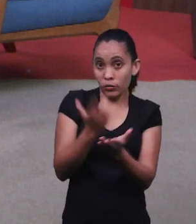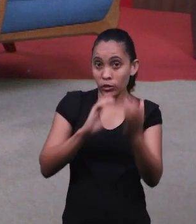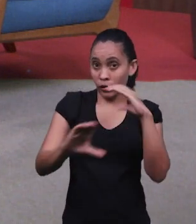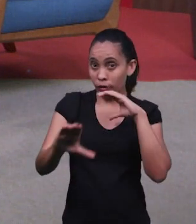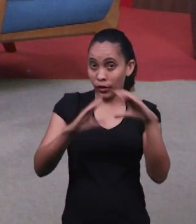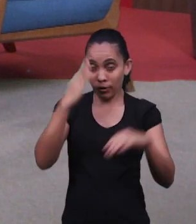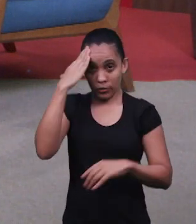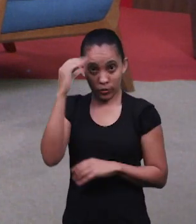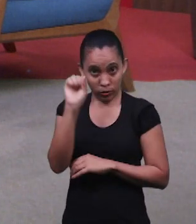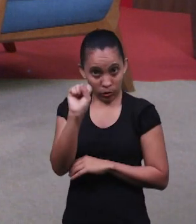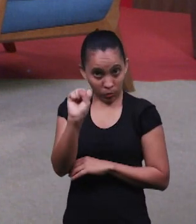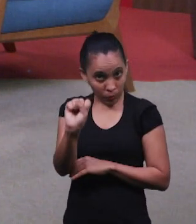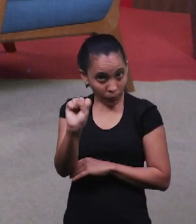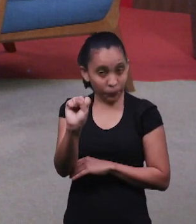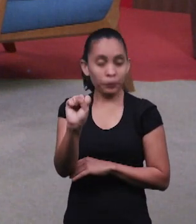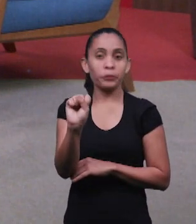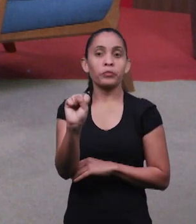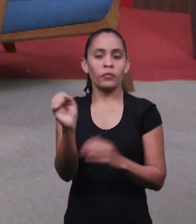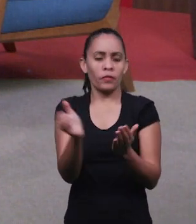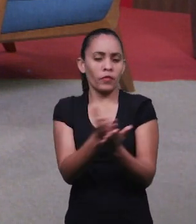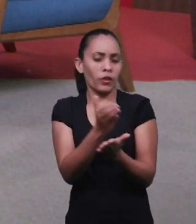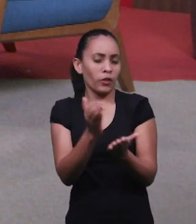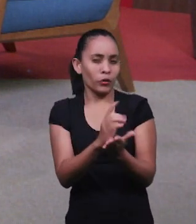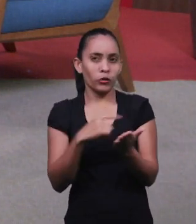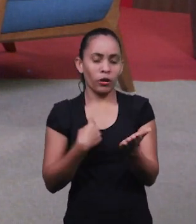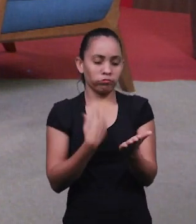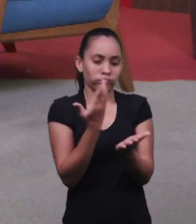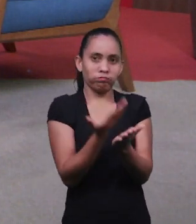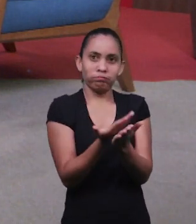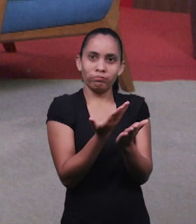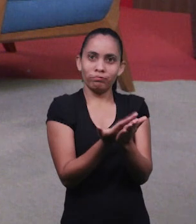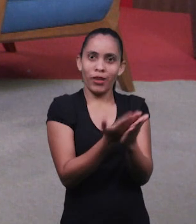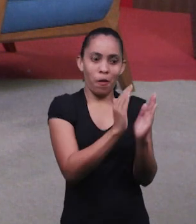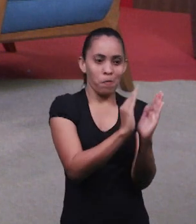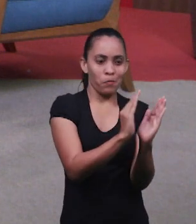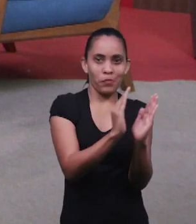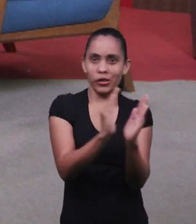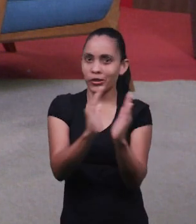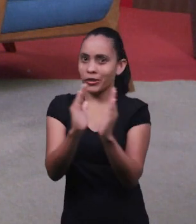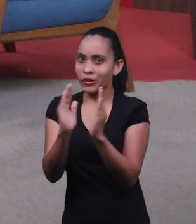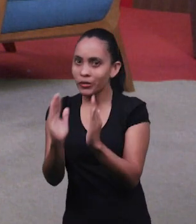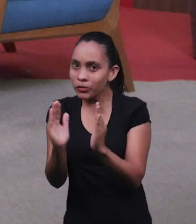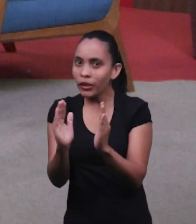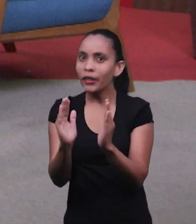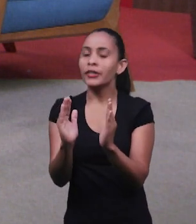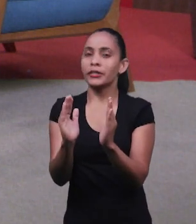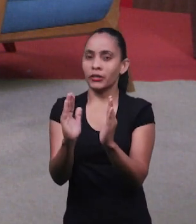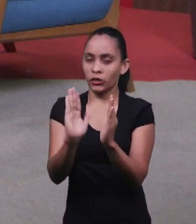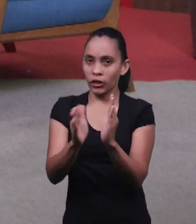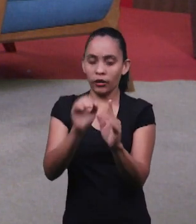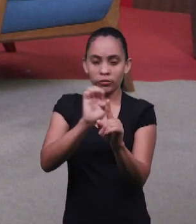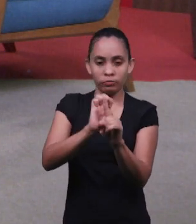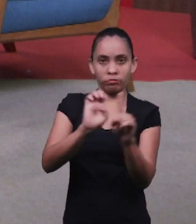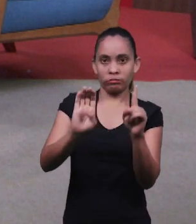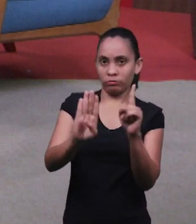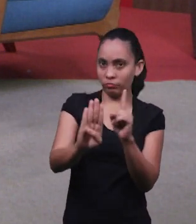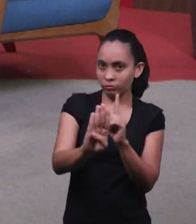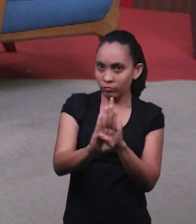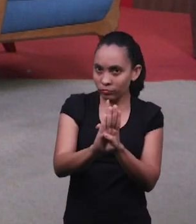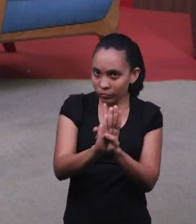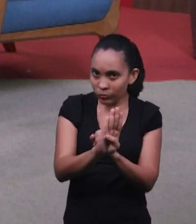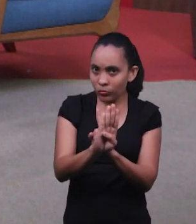Nous sommes encore dans le chapitre 1er du livre de Cantiques de Cantiques. Nous avons déjà vu une séquence